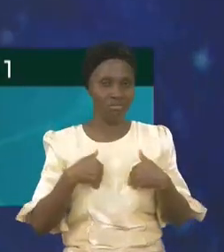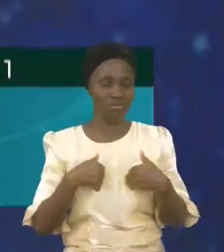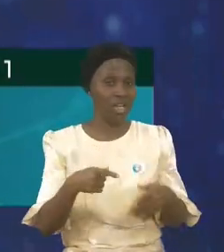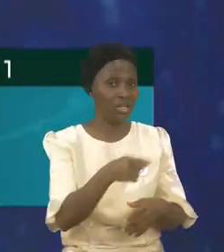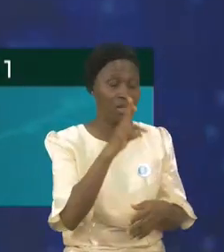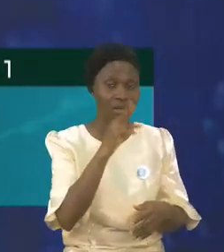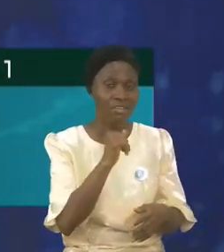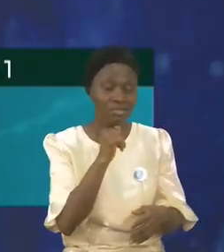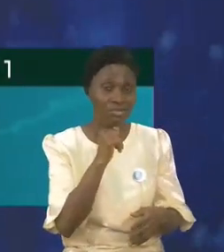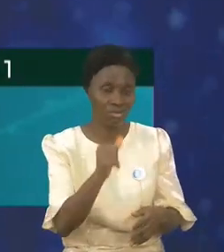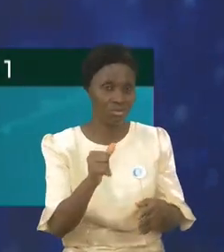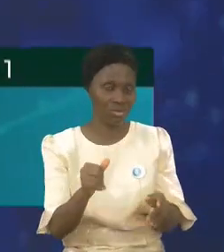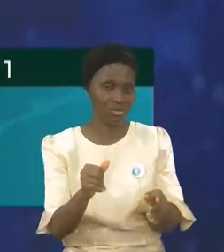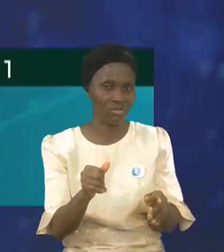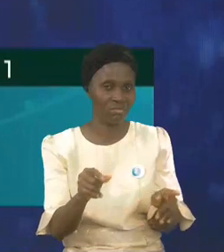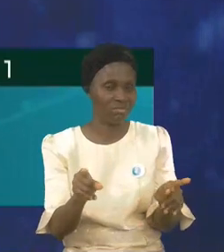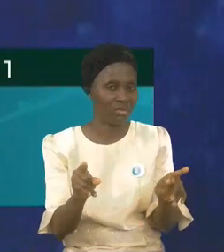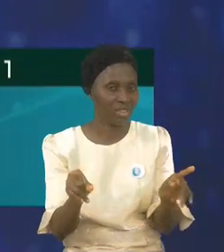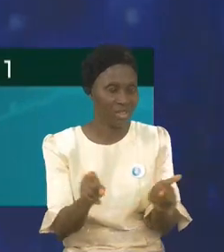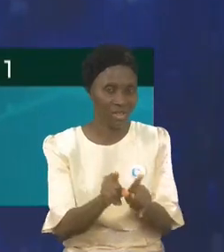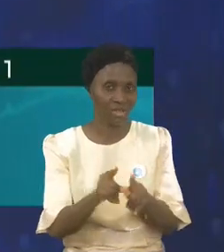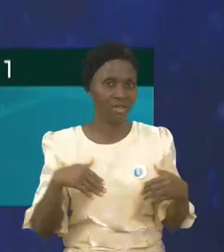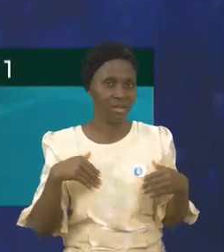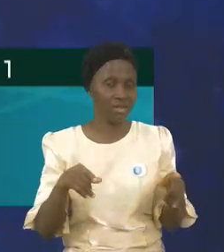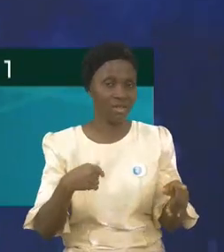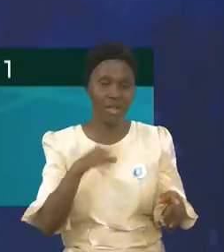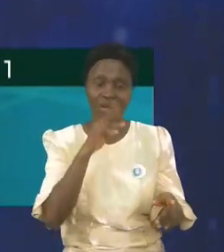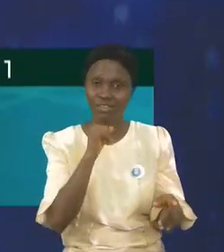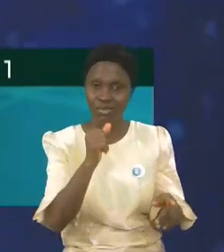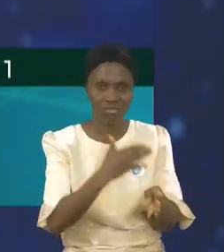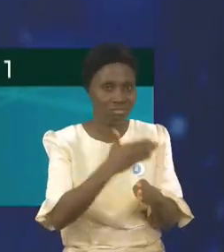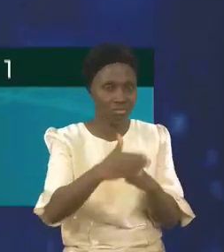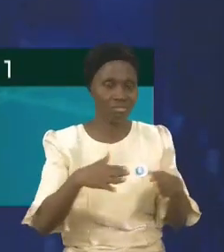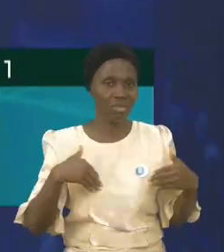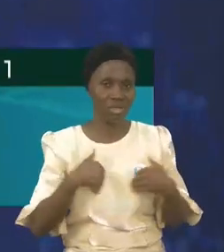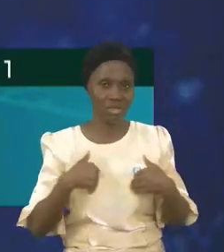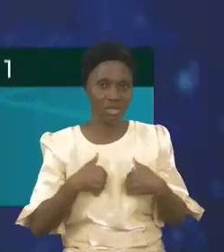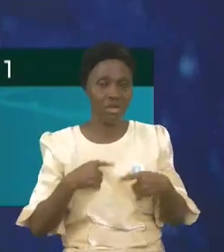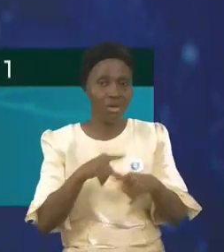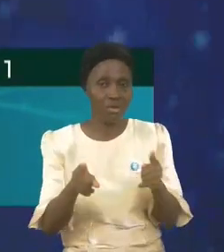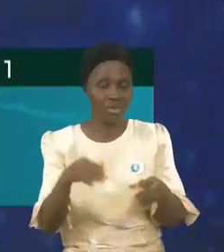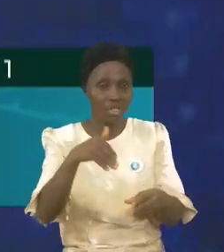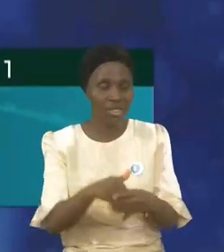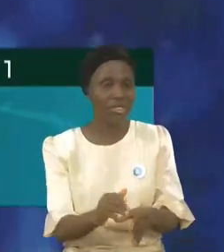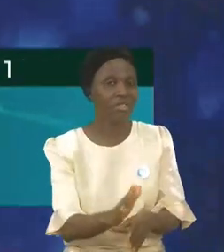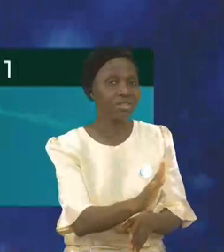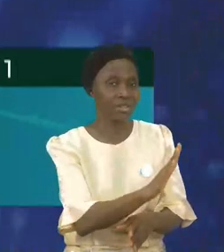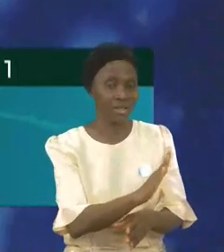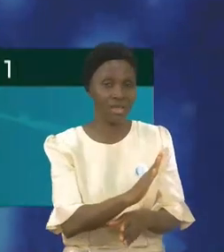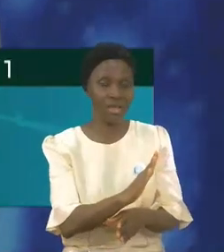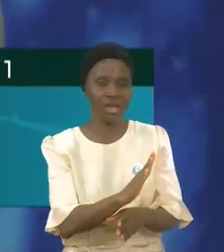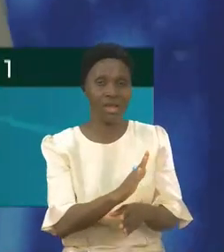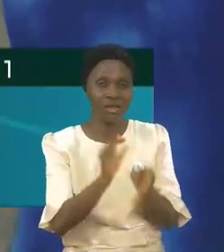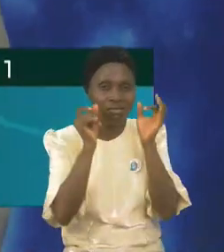brutes qui s'abandonnent, ils ne sont pas réellement des animaux, mais des brutes qui s'abandonnent à leur penchant